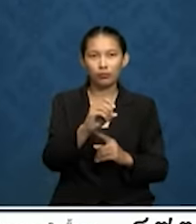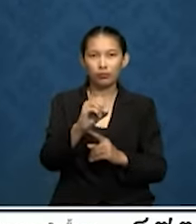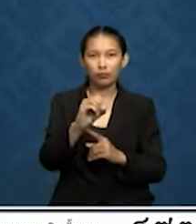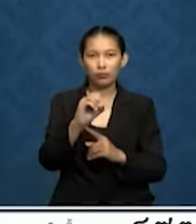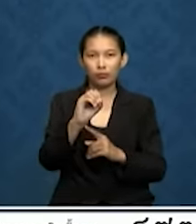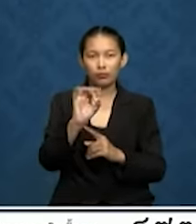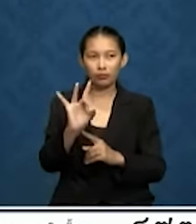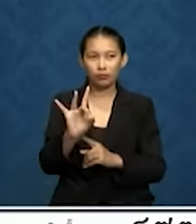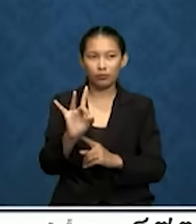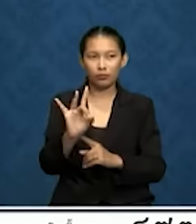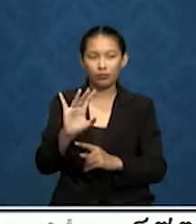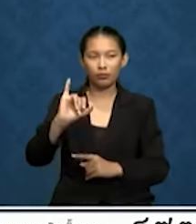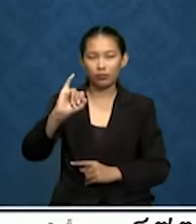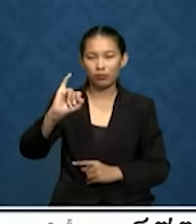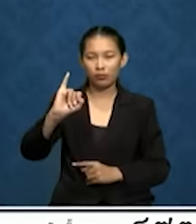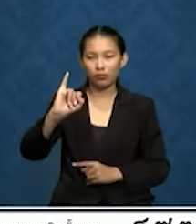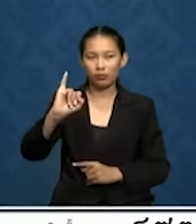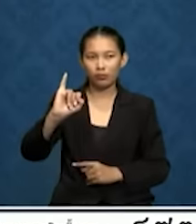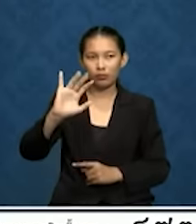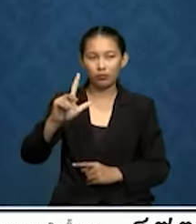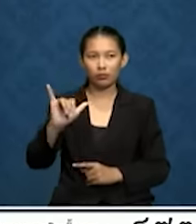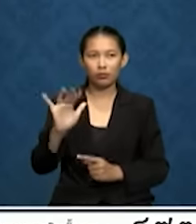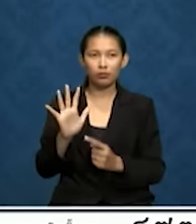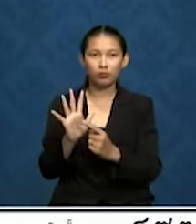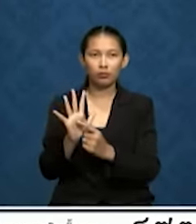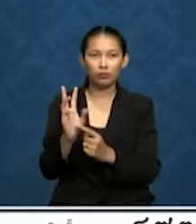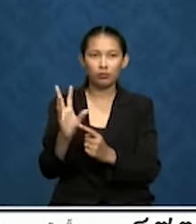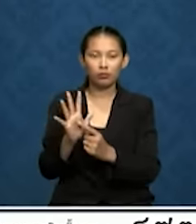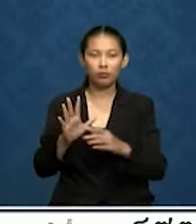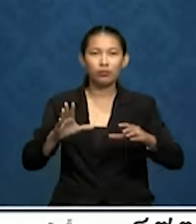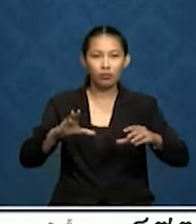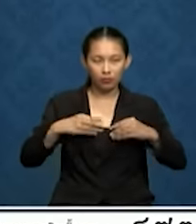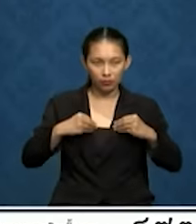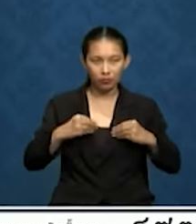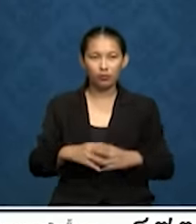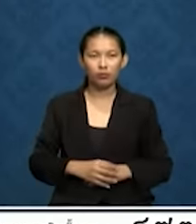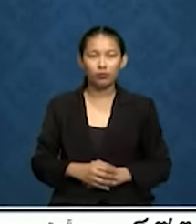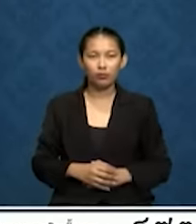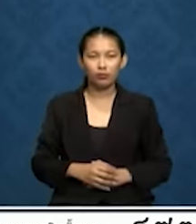108นายชัยวัฒนาตินรัต เห็นชอบครับ